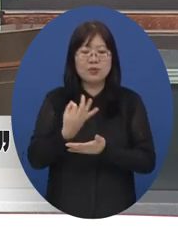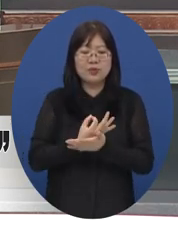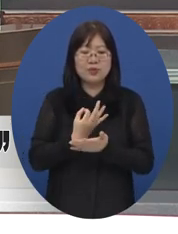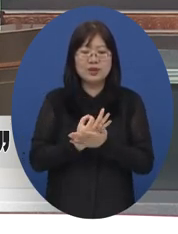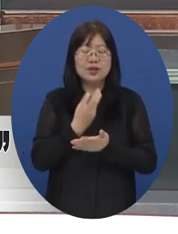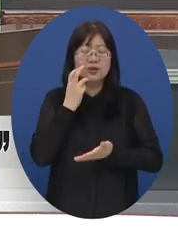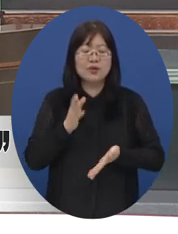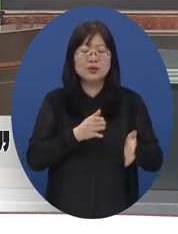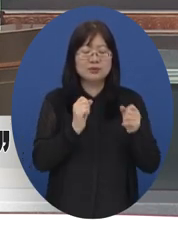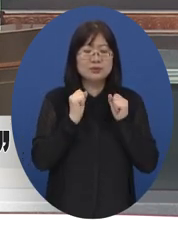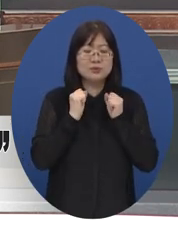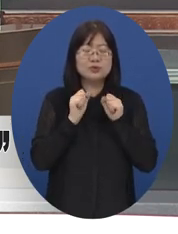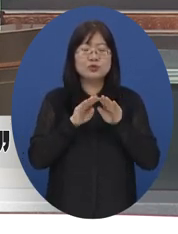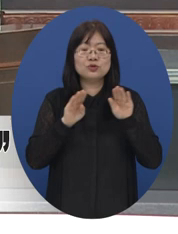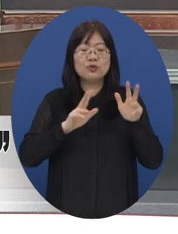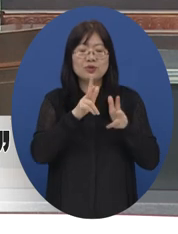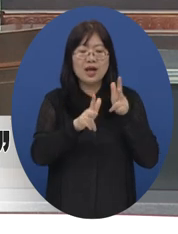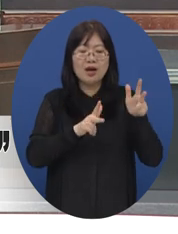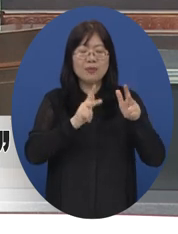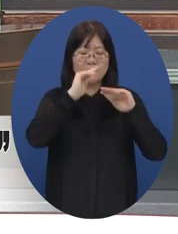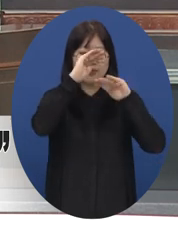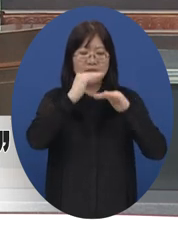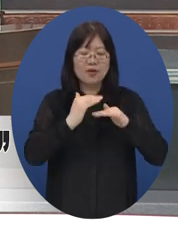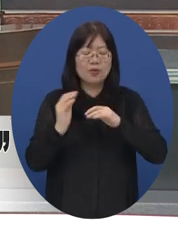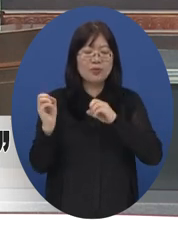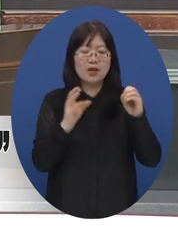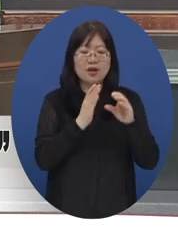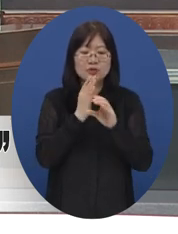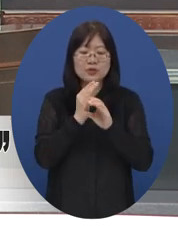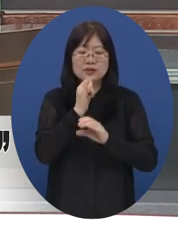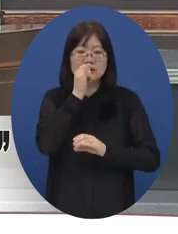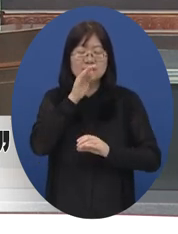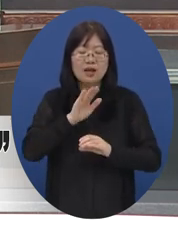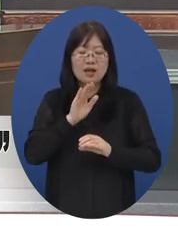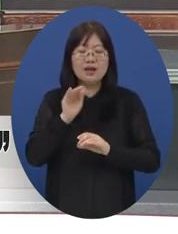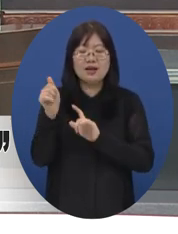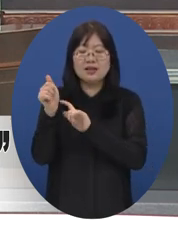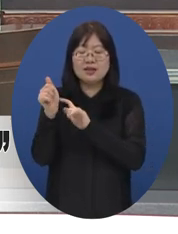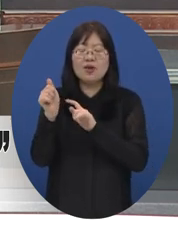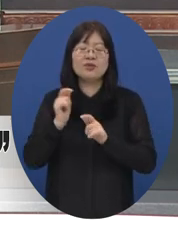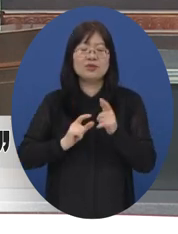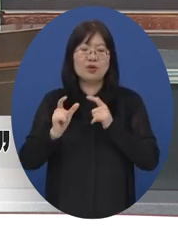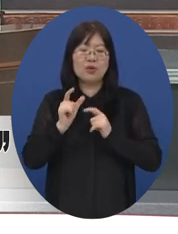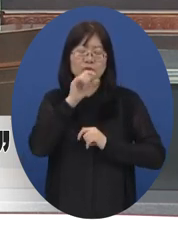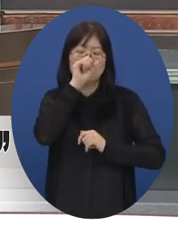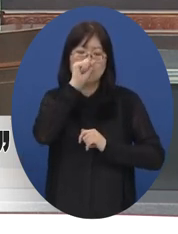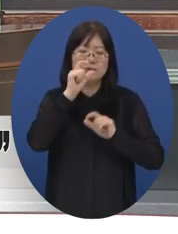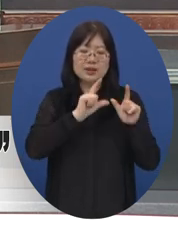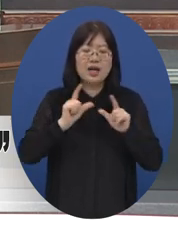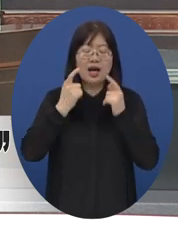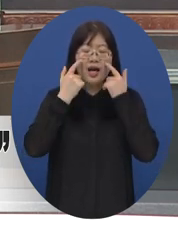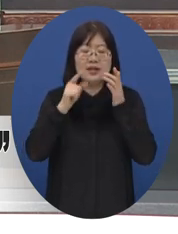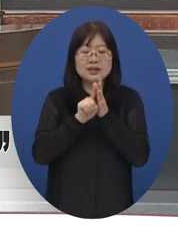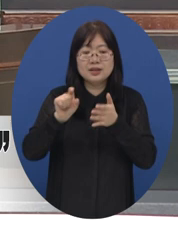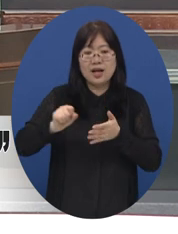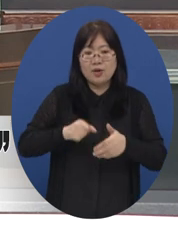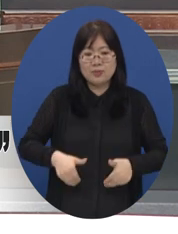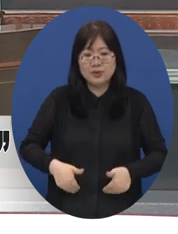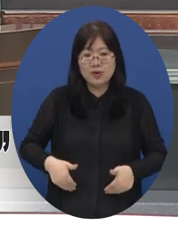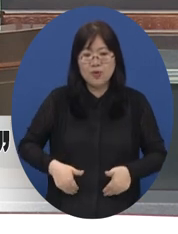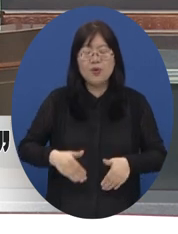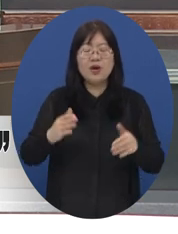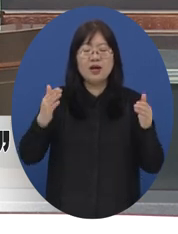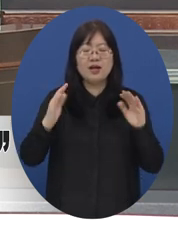균형발전 사업 등 여러 얘기가 오고 있는데요 이제 변경도 사는 더 나은 삶에 대한 확신을 가질 수 있어야 저출산 문제도